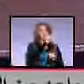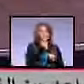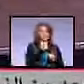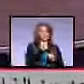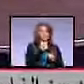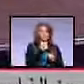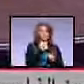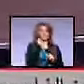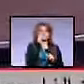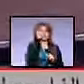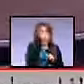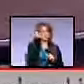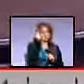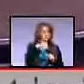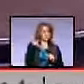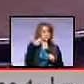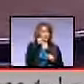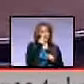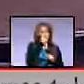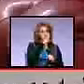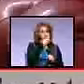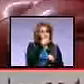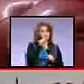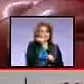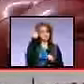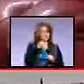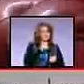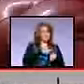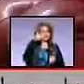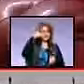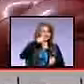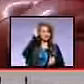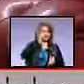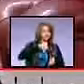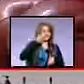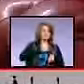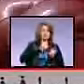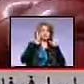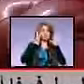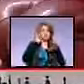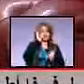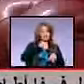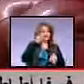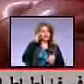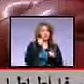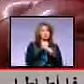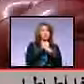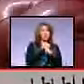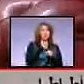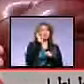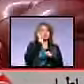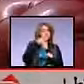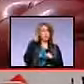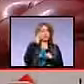هو صارم جدا وتعلمت منه فكرة ستة، يعني ستة المواعيد، عمل يعني بتشتغل من كل